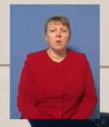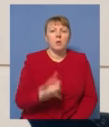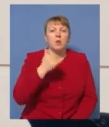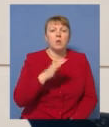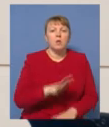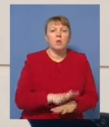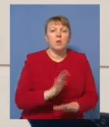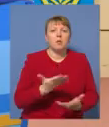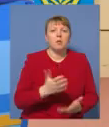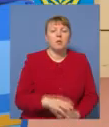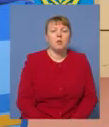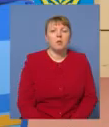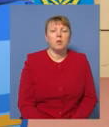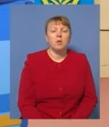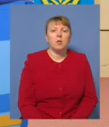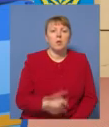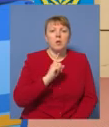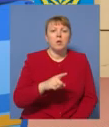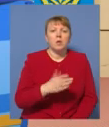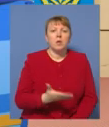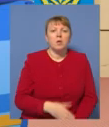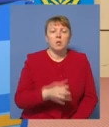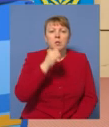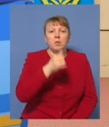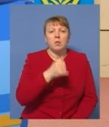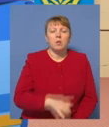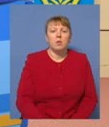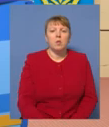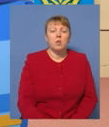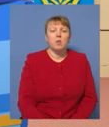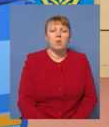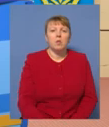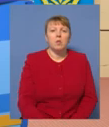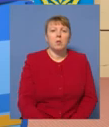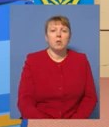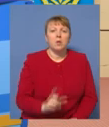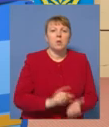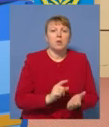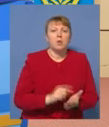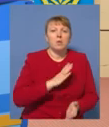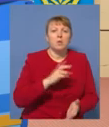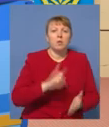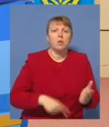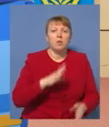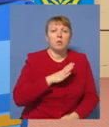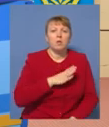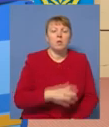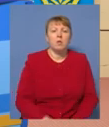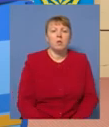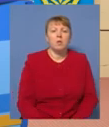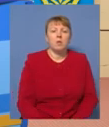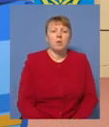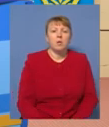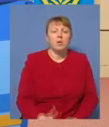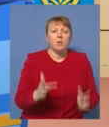с банка. Во-первых, с банка, наверное, звонить не будут или все-таки могут позвонить? Нет. В основном пенсионеры же тоже на это ведутся. У банка есть